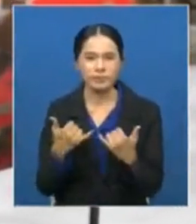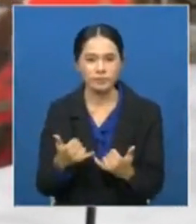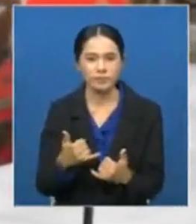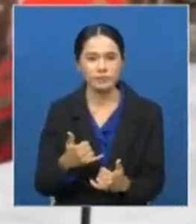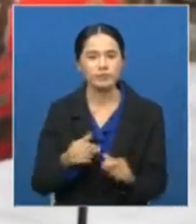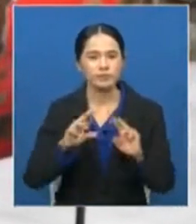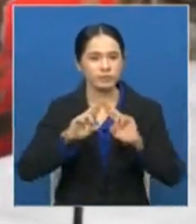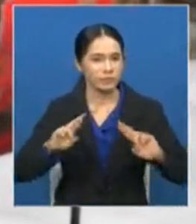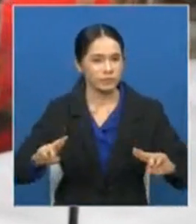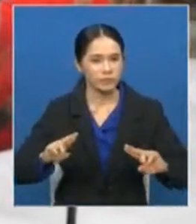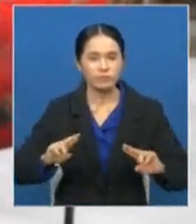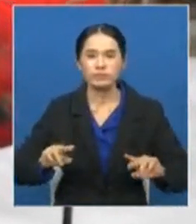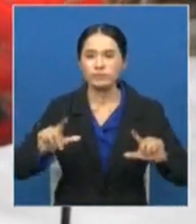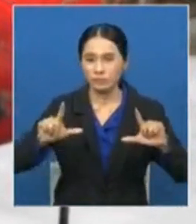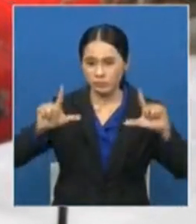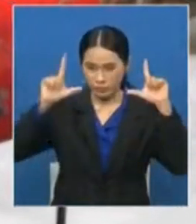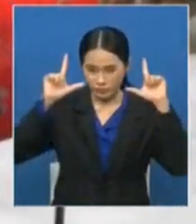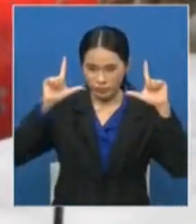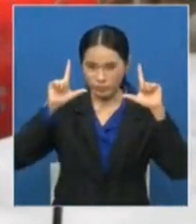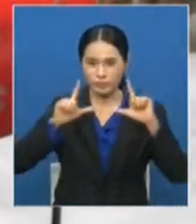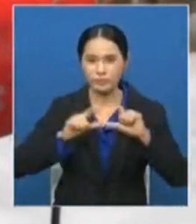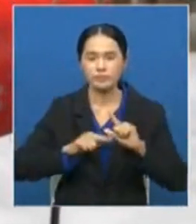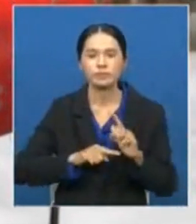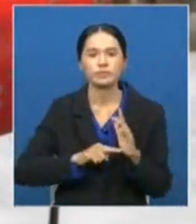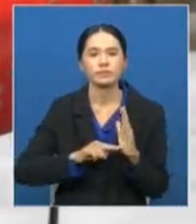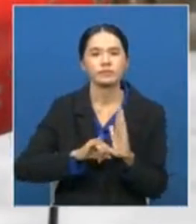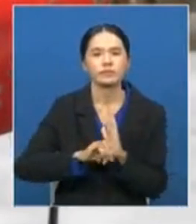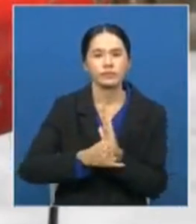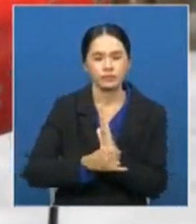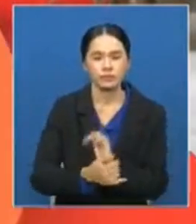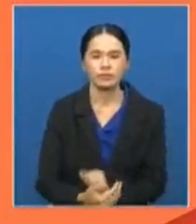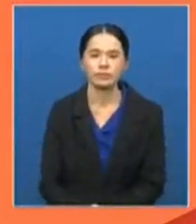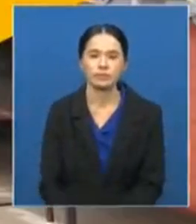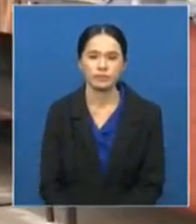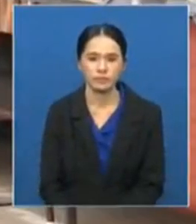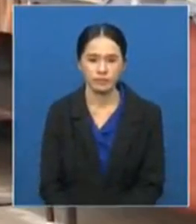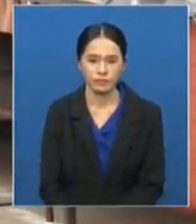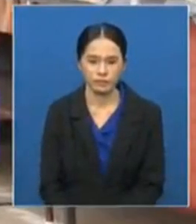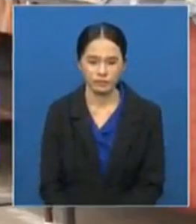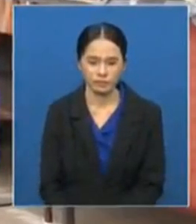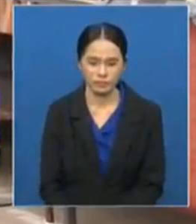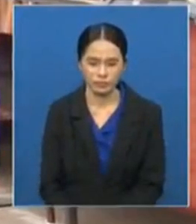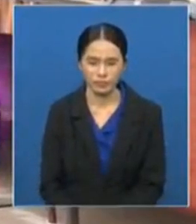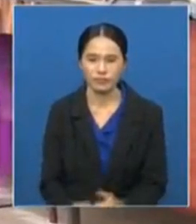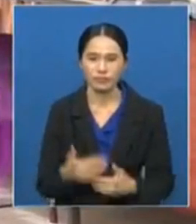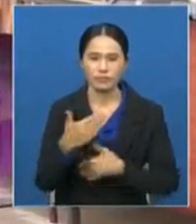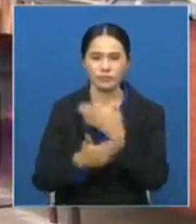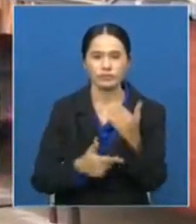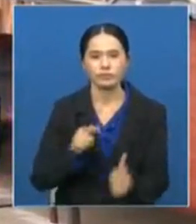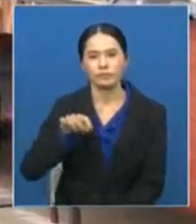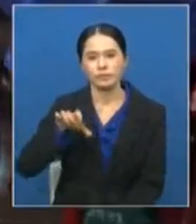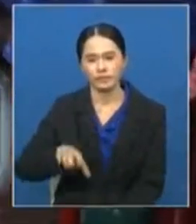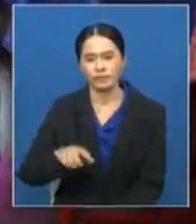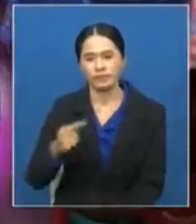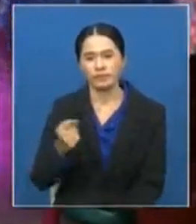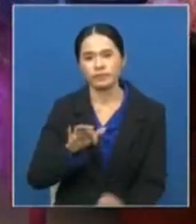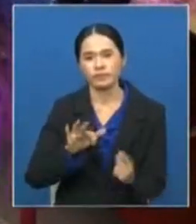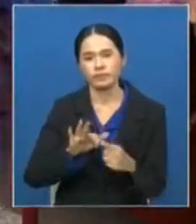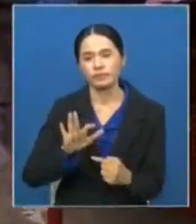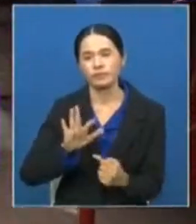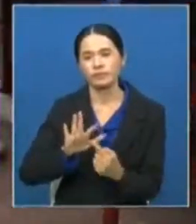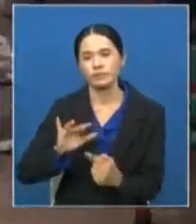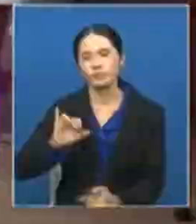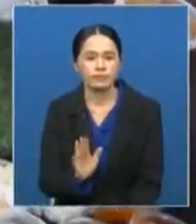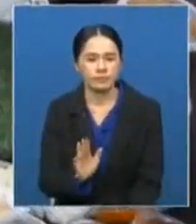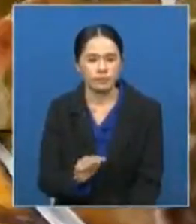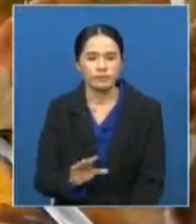ร้านระดับตำนานเลยนะคะอยู่ที่จังหวัดจันทบุรีค่ะตลาดท่าใหม่ตลาดสดตอนเย็นซอยเทศบาลส